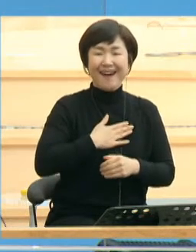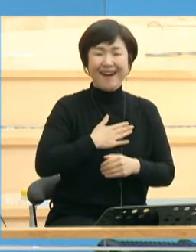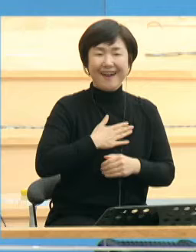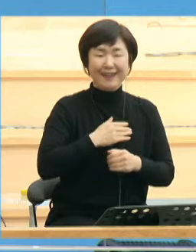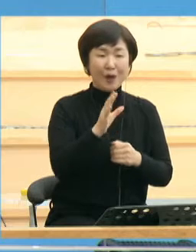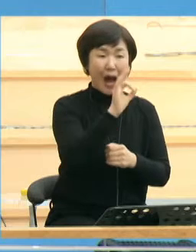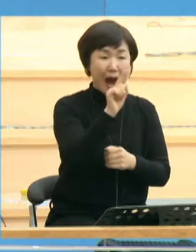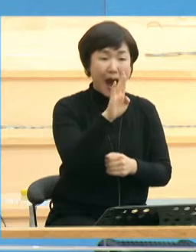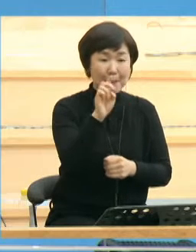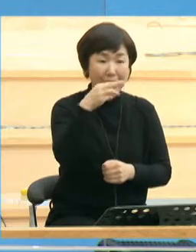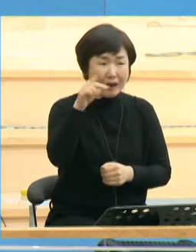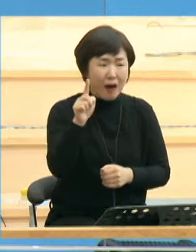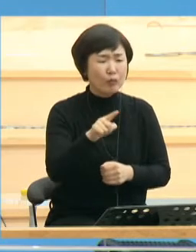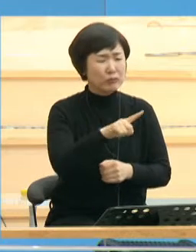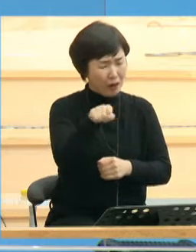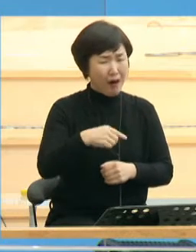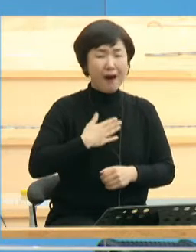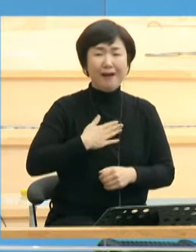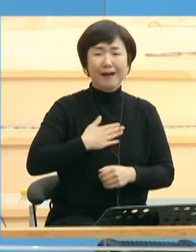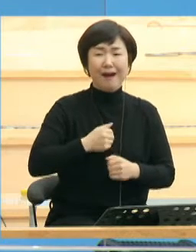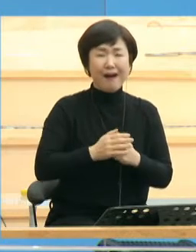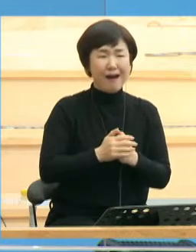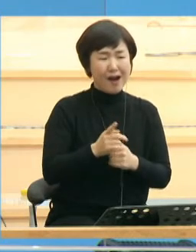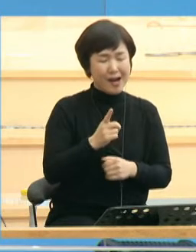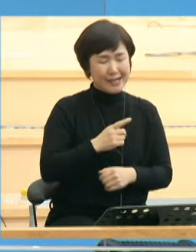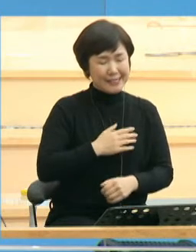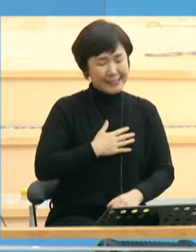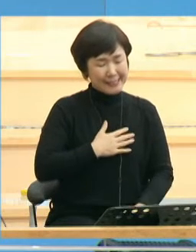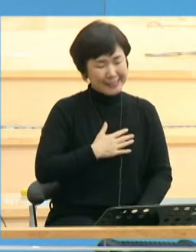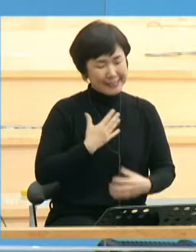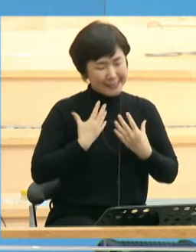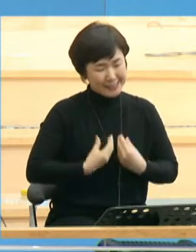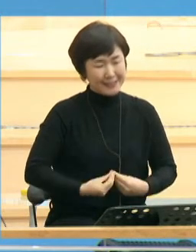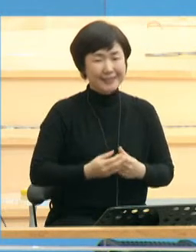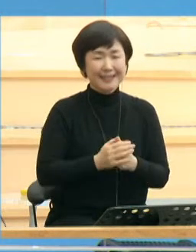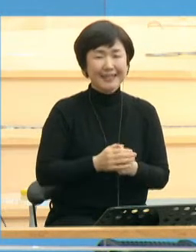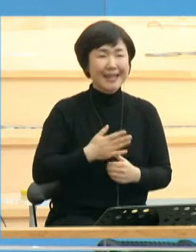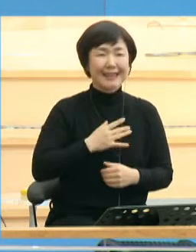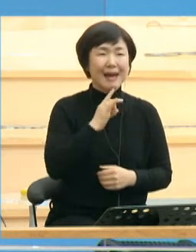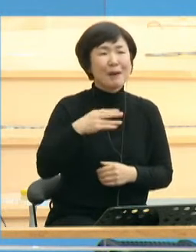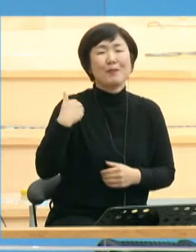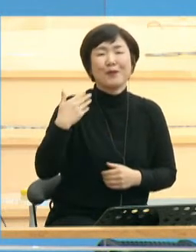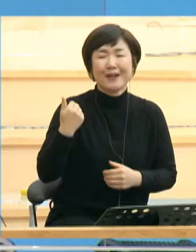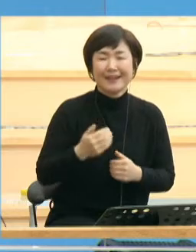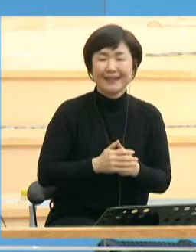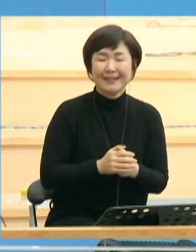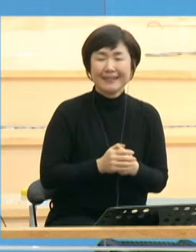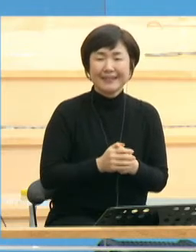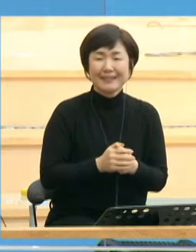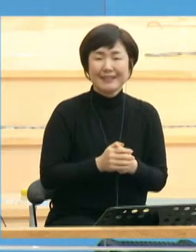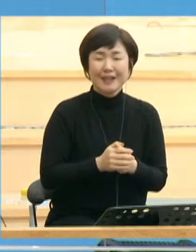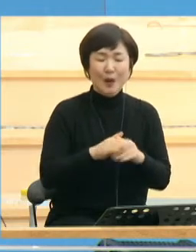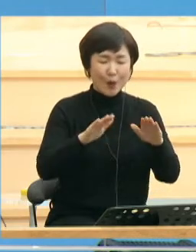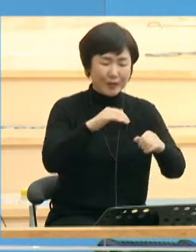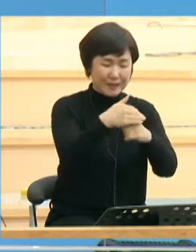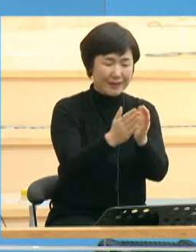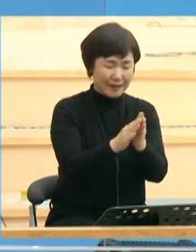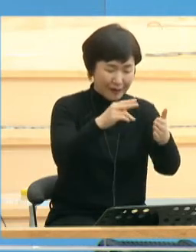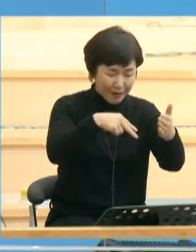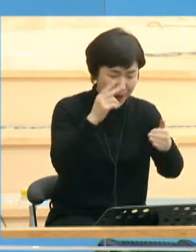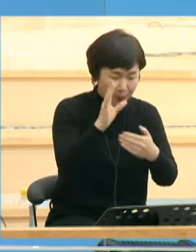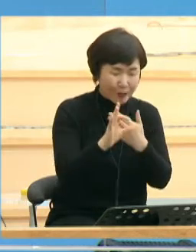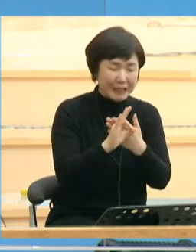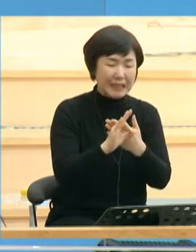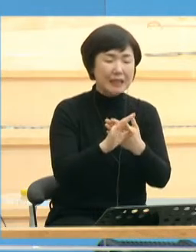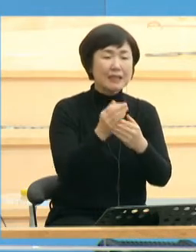아바 나도 알아 yc 5 근데 오늘 본문에 보니까 이스라엘의 다음 세대가